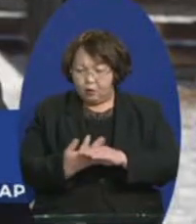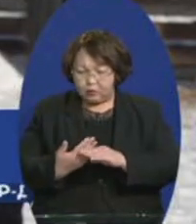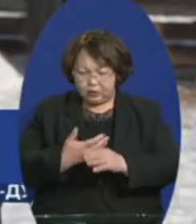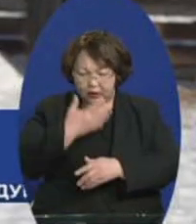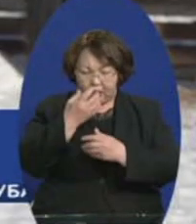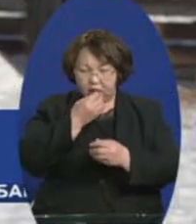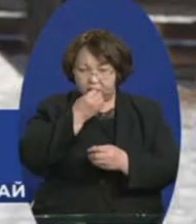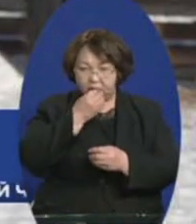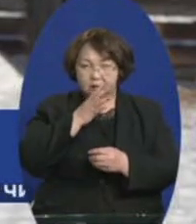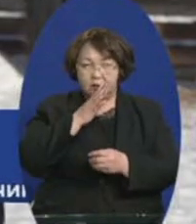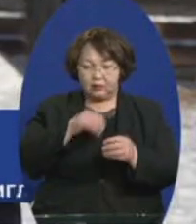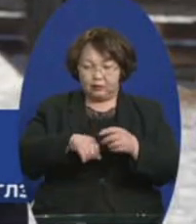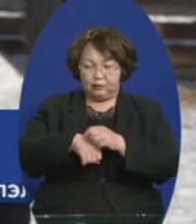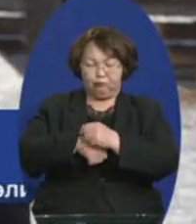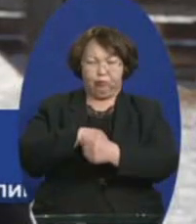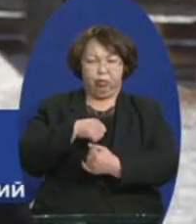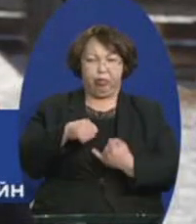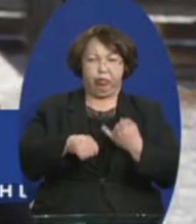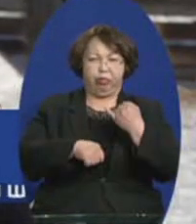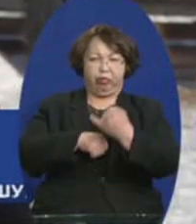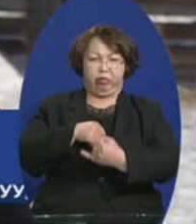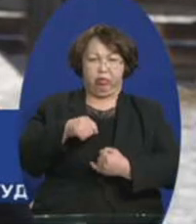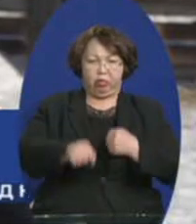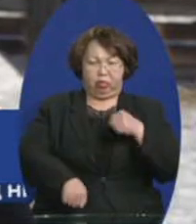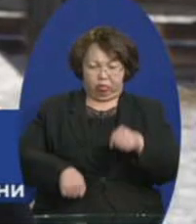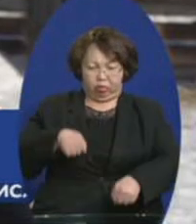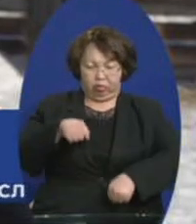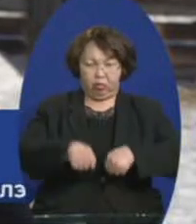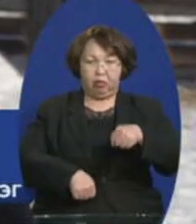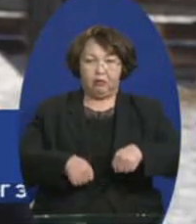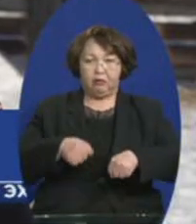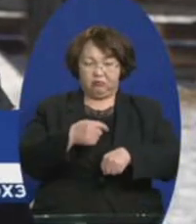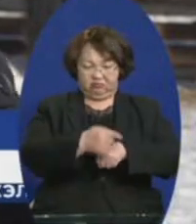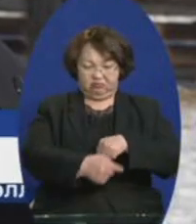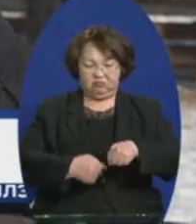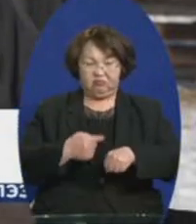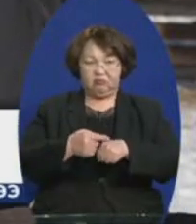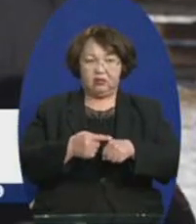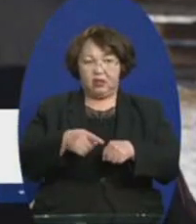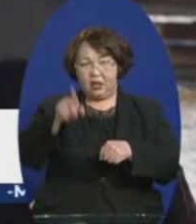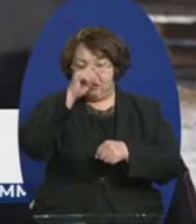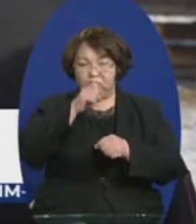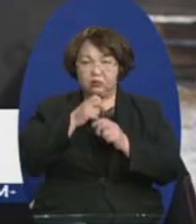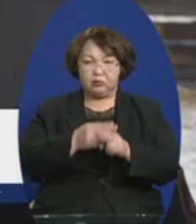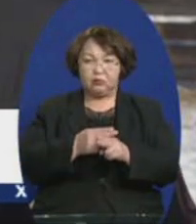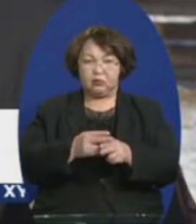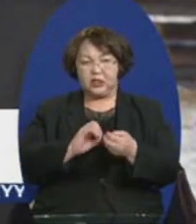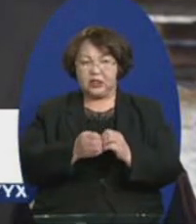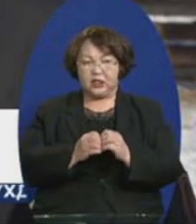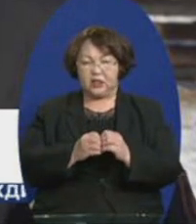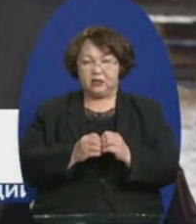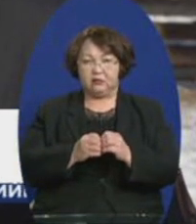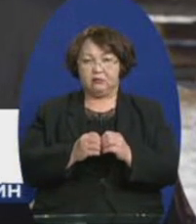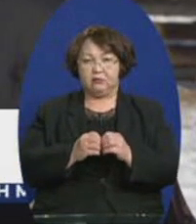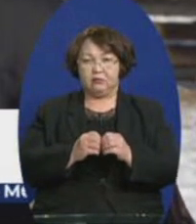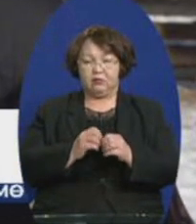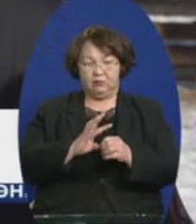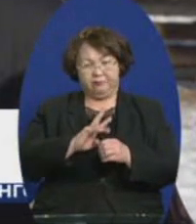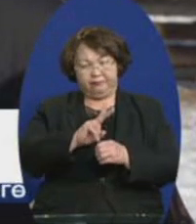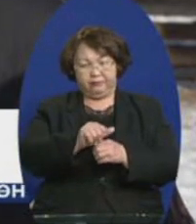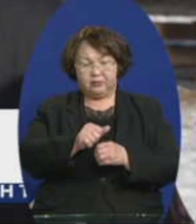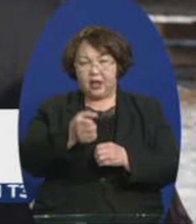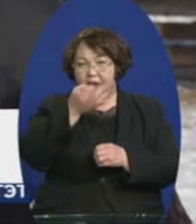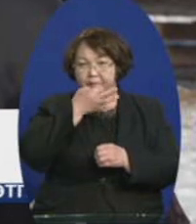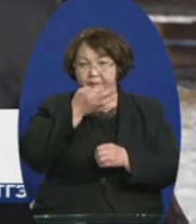энэ эмчилгээ тэр ийм хөлөө туруугийн одоо эмчилгээ хийний эмчилгээний одоо бас одоо ийм